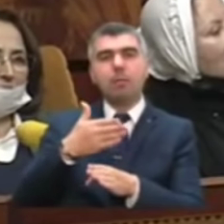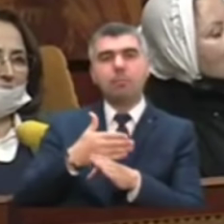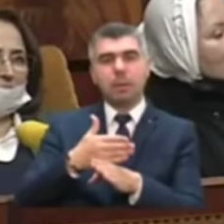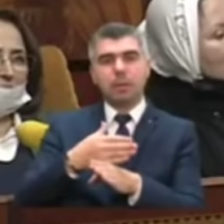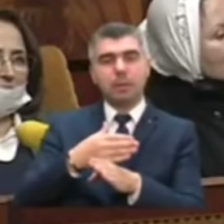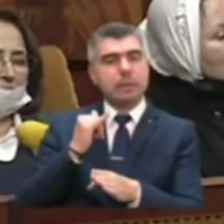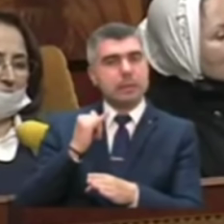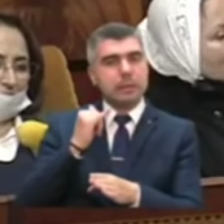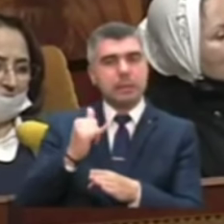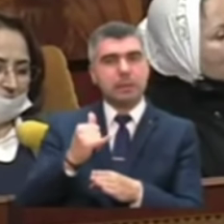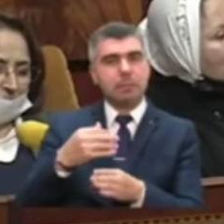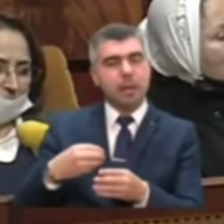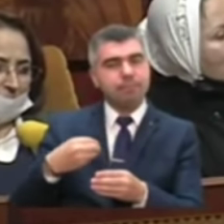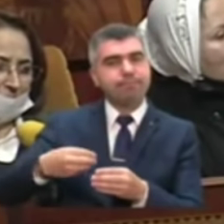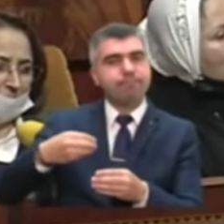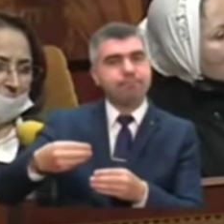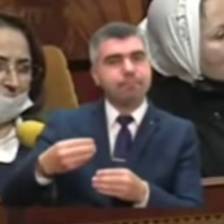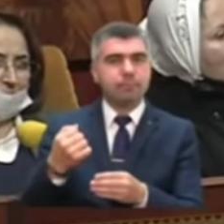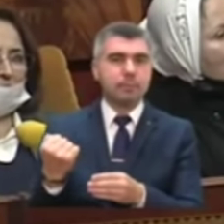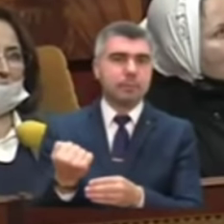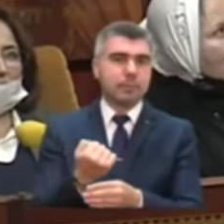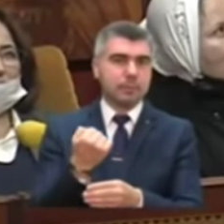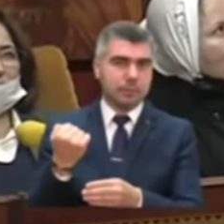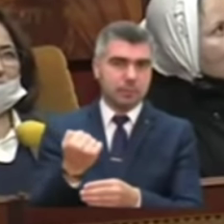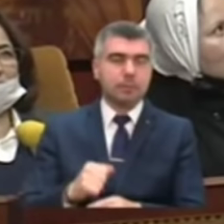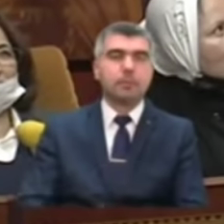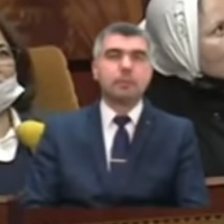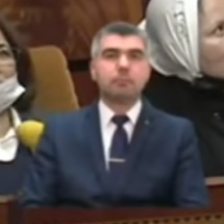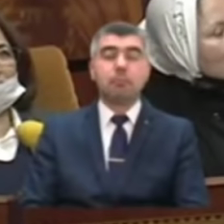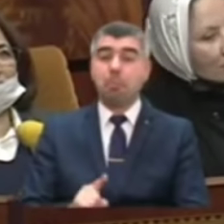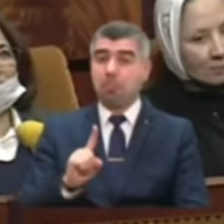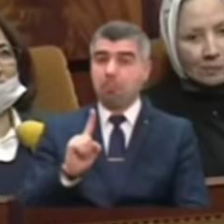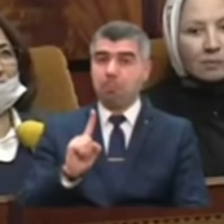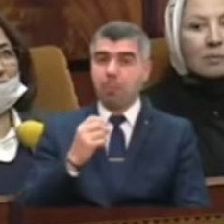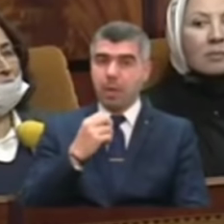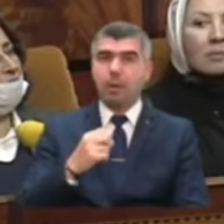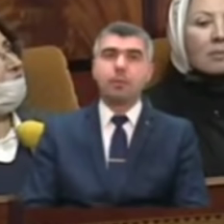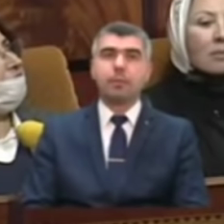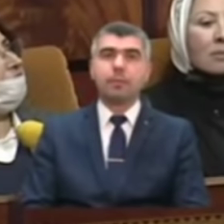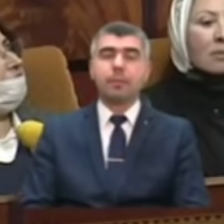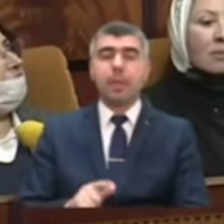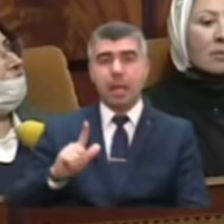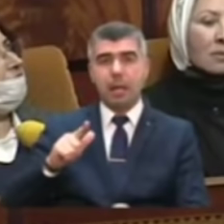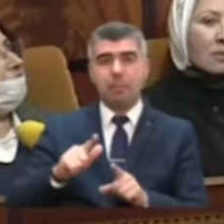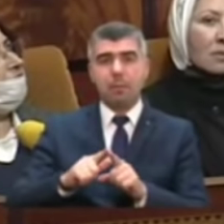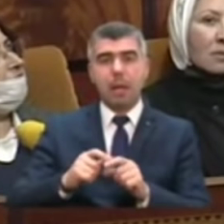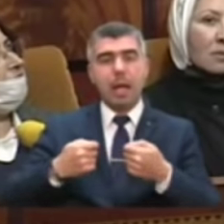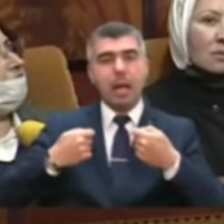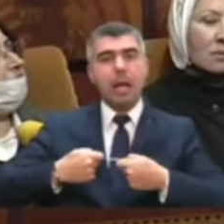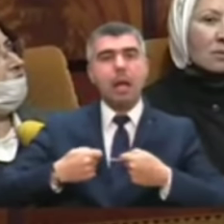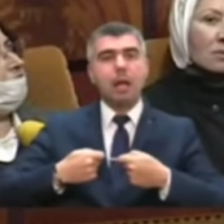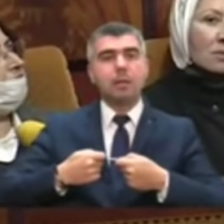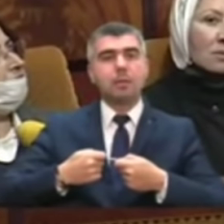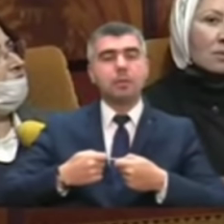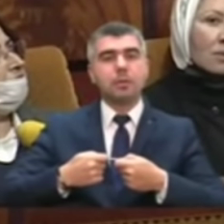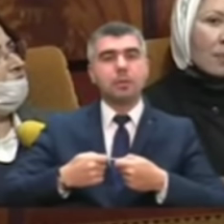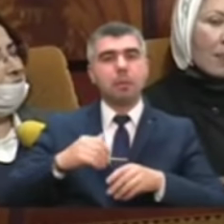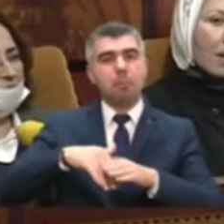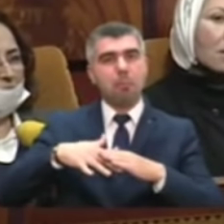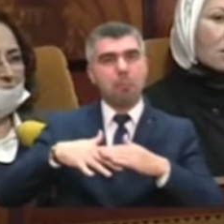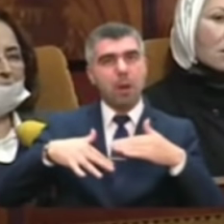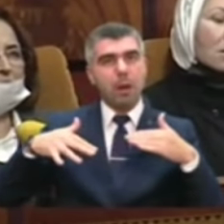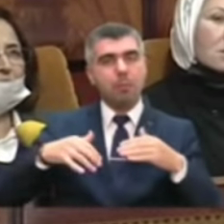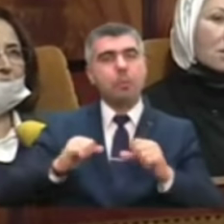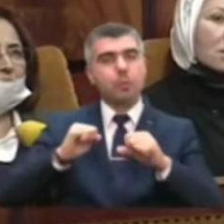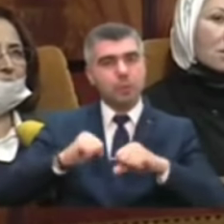كاين واحد التاخر كبير، ولكن اعتقد ان كان رئيس مجلس النواب تفاعل مورا فاش كان الفريق ديال